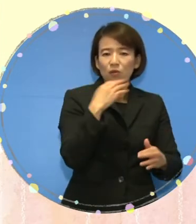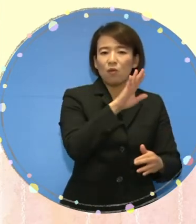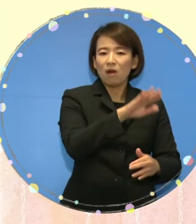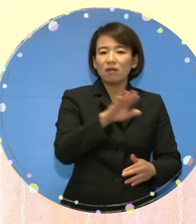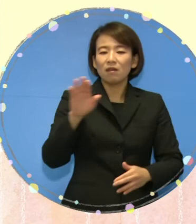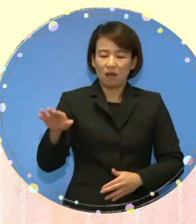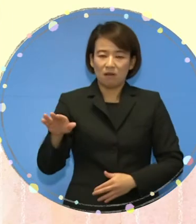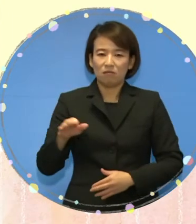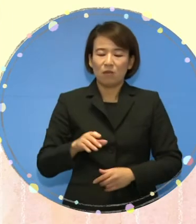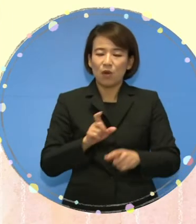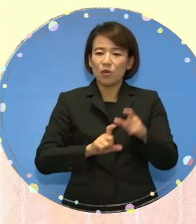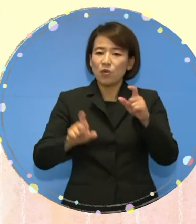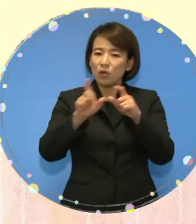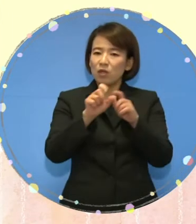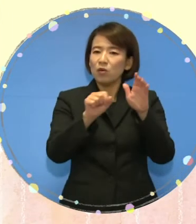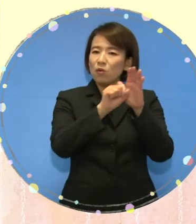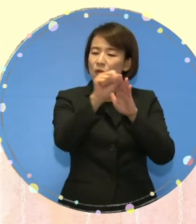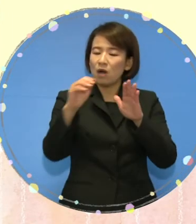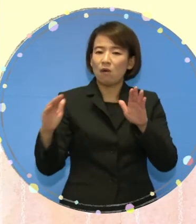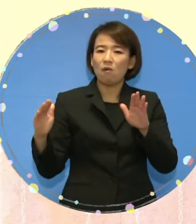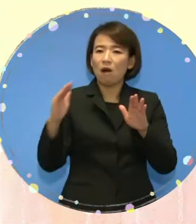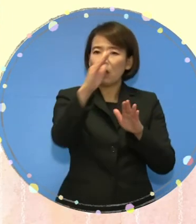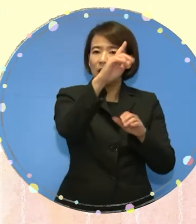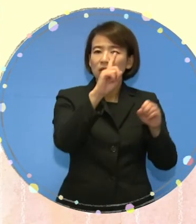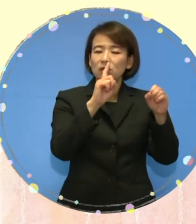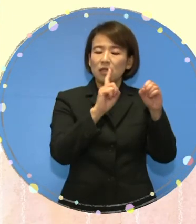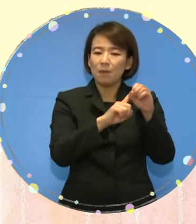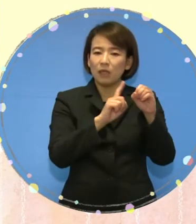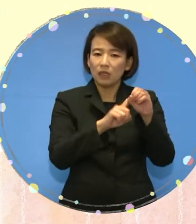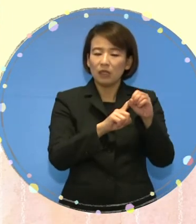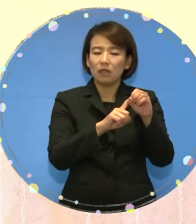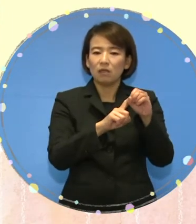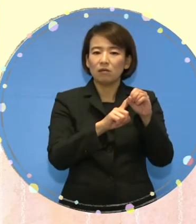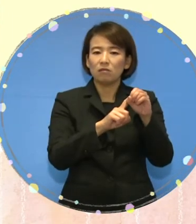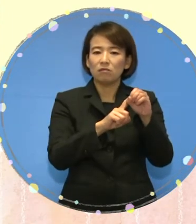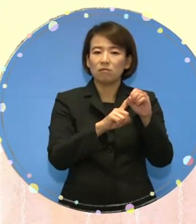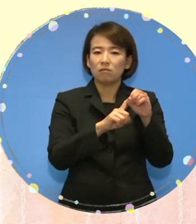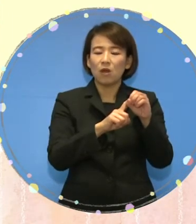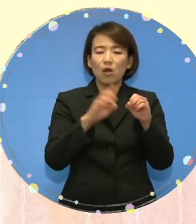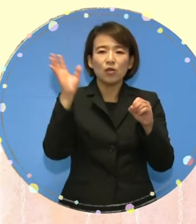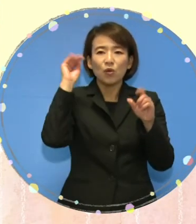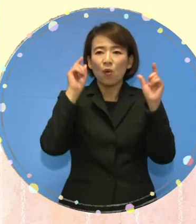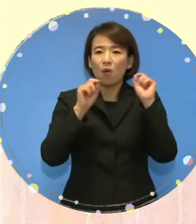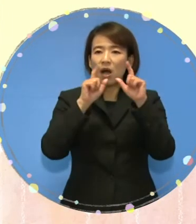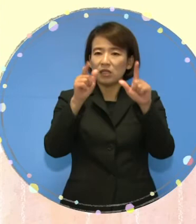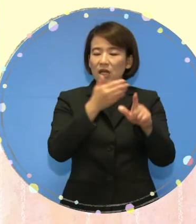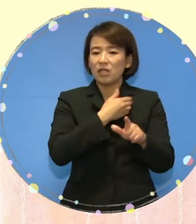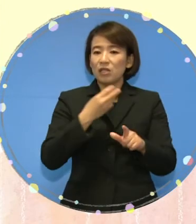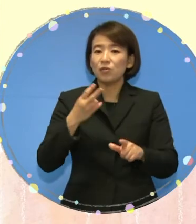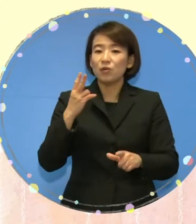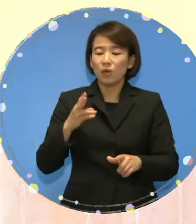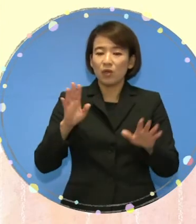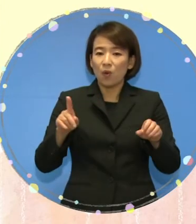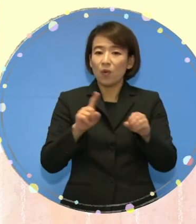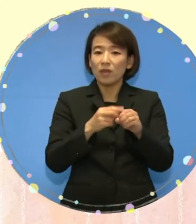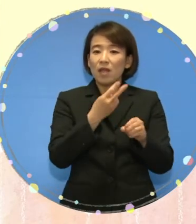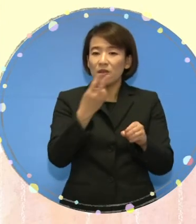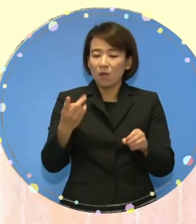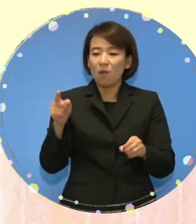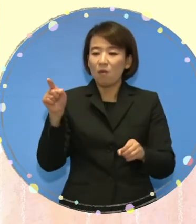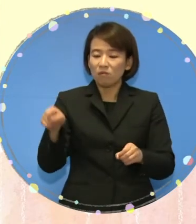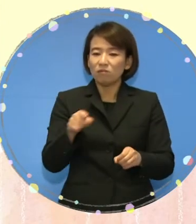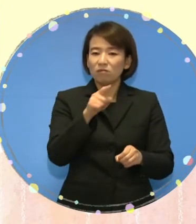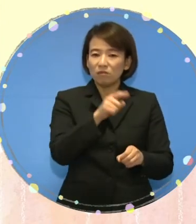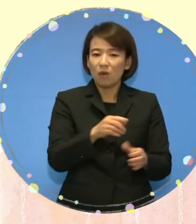かより効果的効率的な事業実施や情報発信が行えるよう今年度両組織の